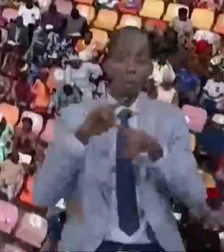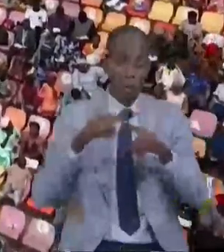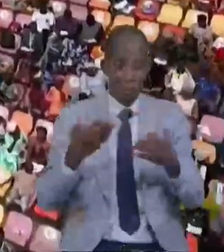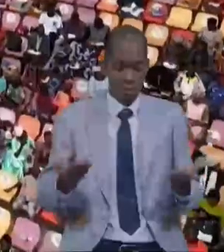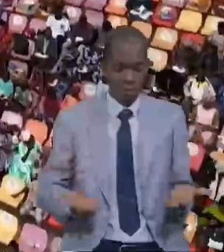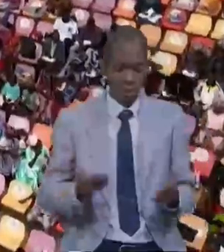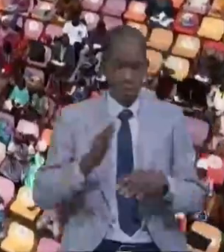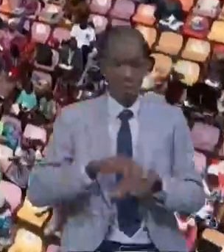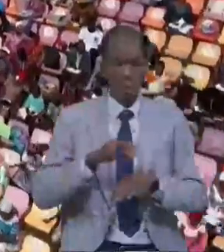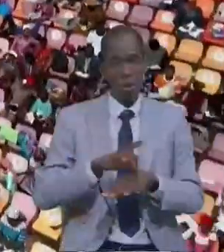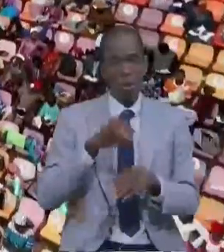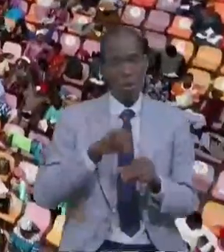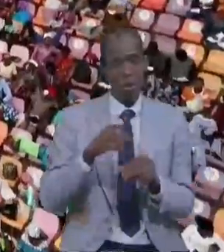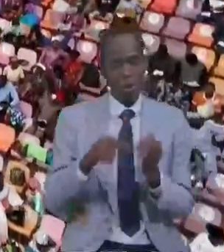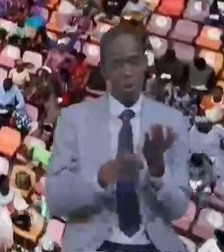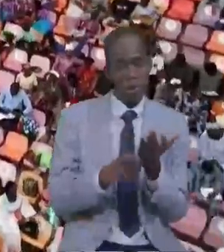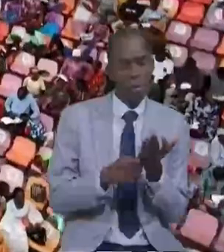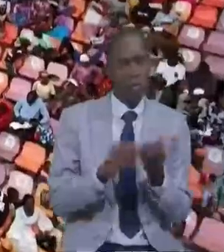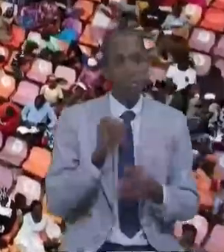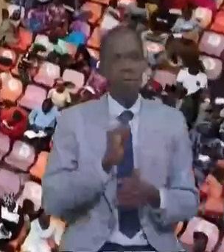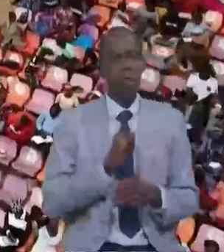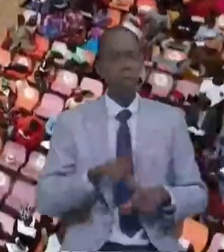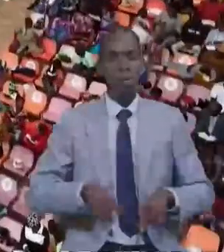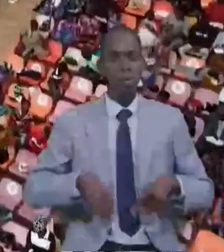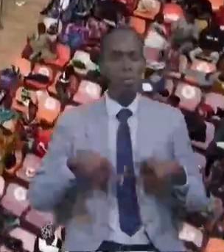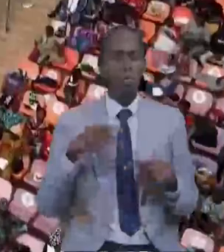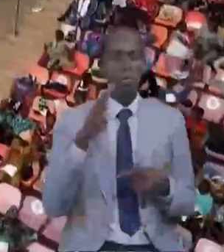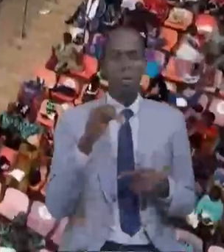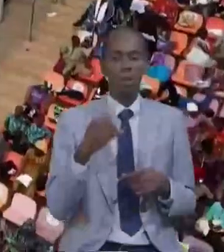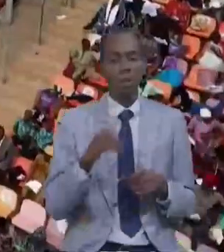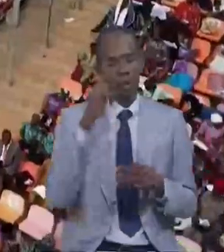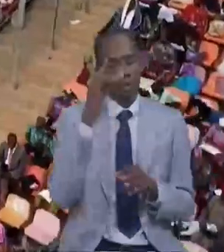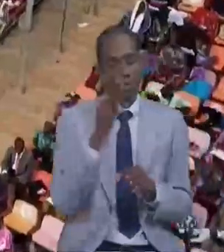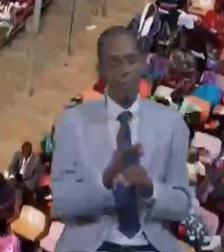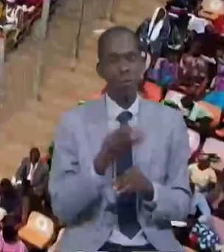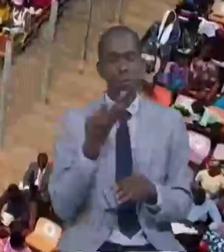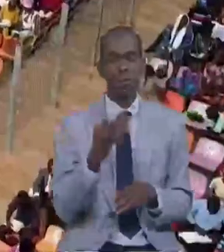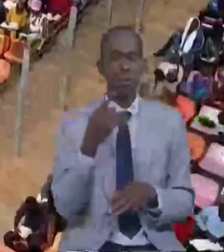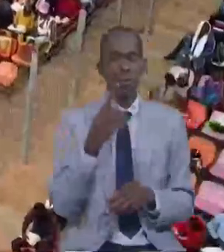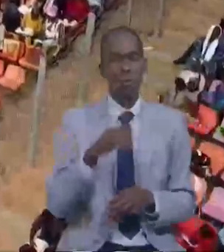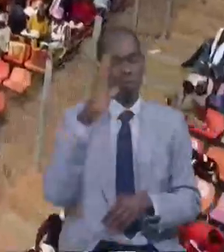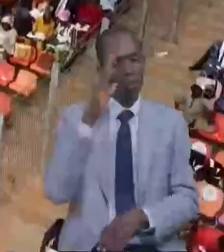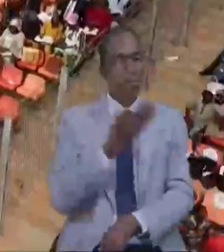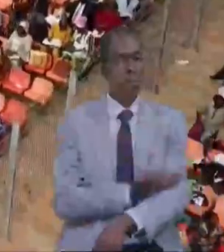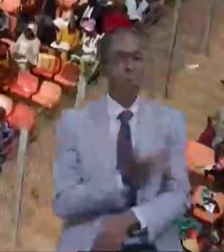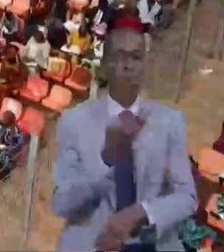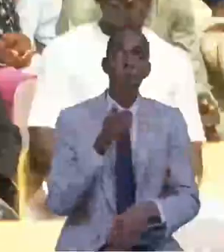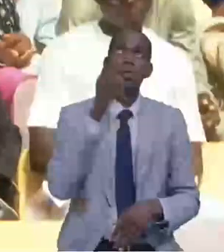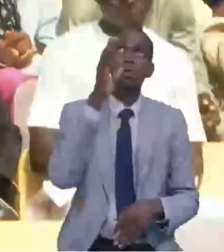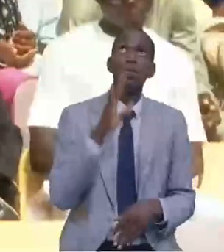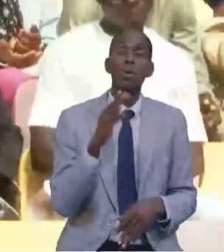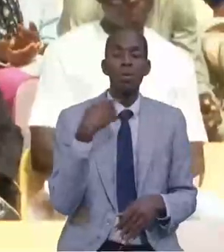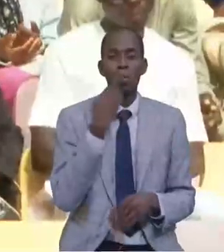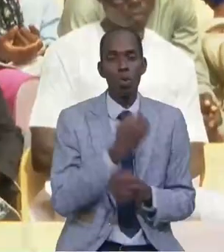Dieu qui m'a aimé et qui s'est livré lui-même pour moi. Sois conscient de cela à tout